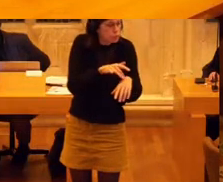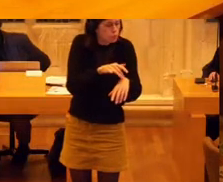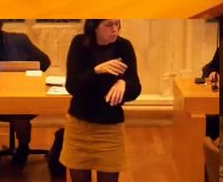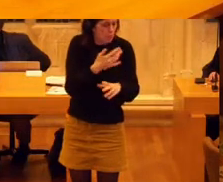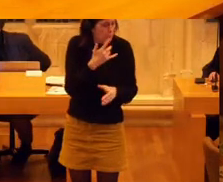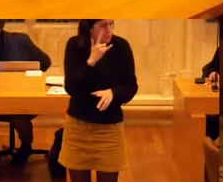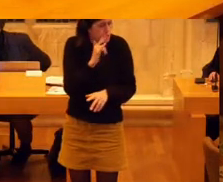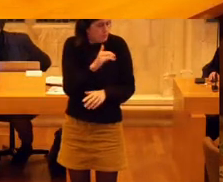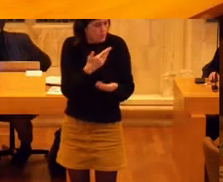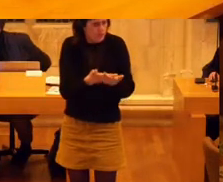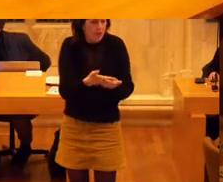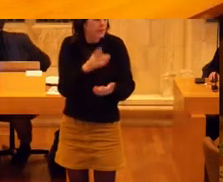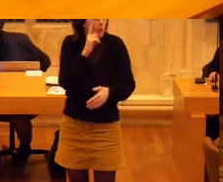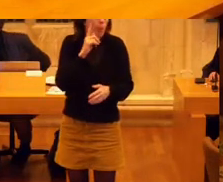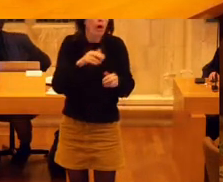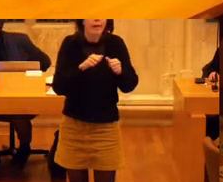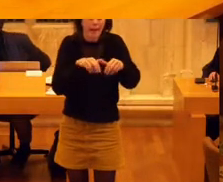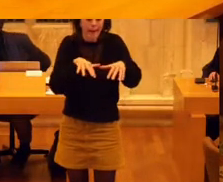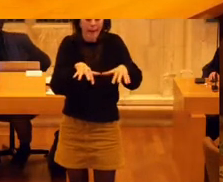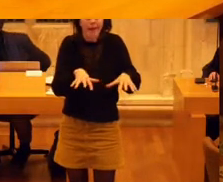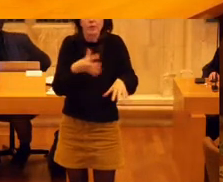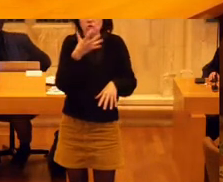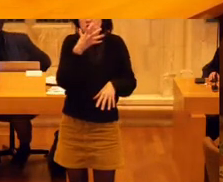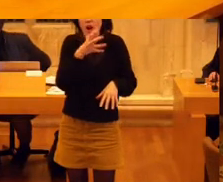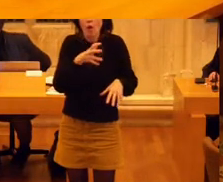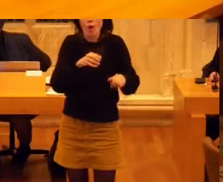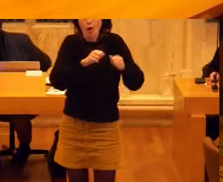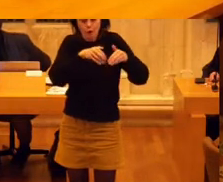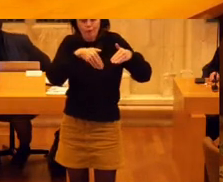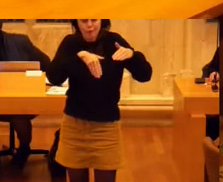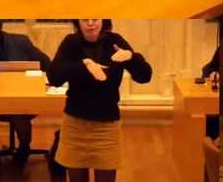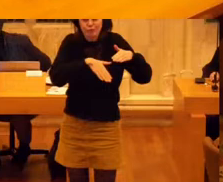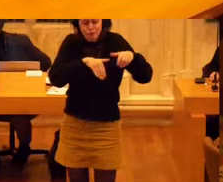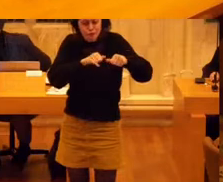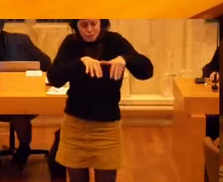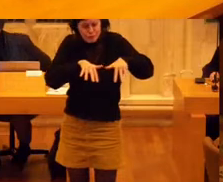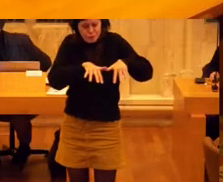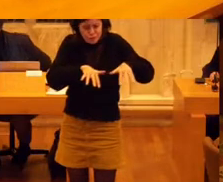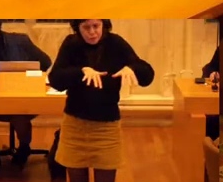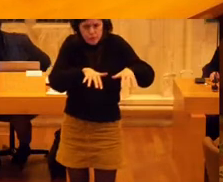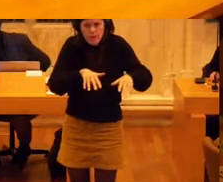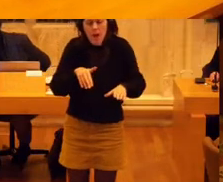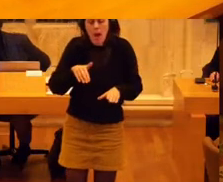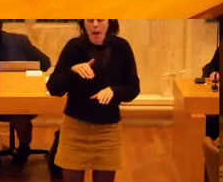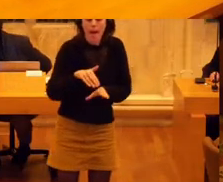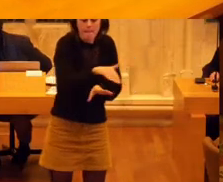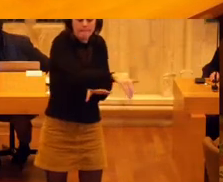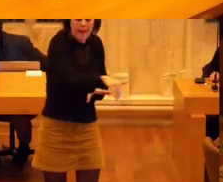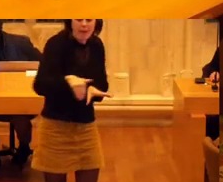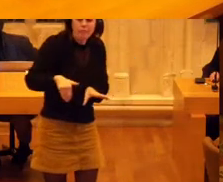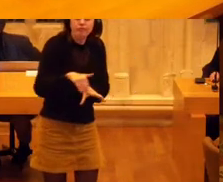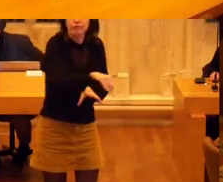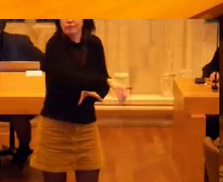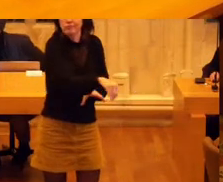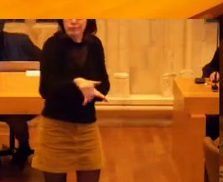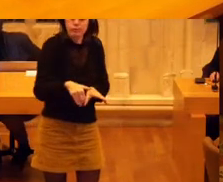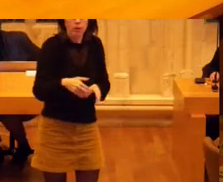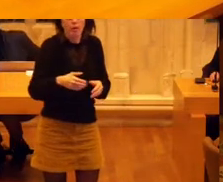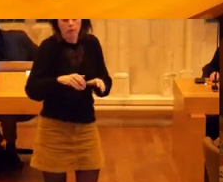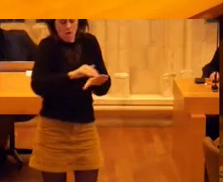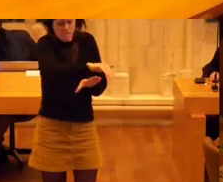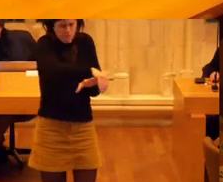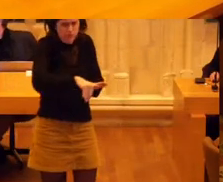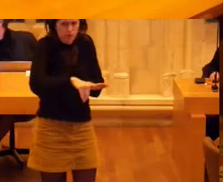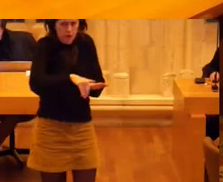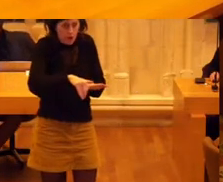et c'est l'appel en creusant puisqu'il faut creuser assez profondément pour passer le tuyau du réseau de chaleur, a